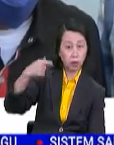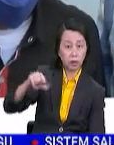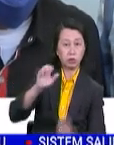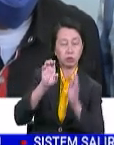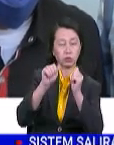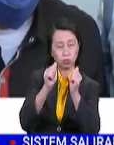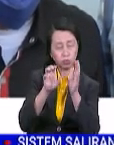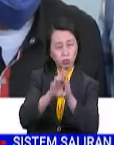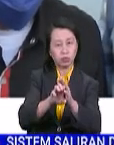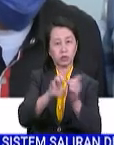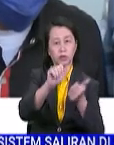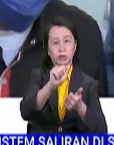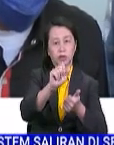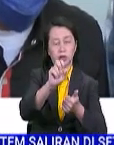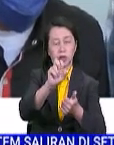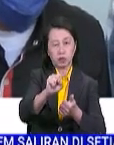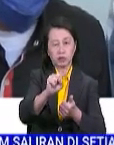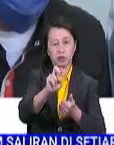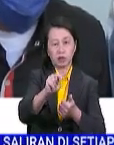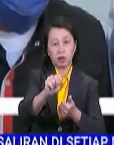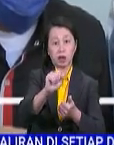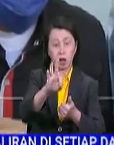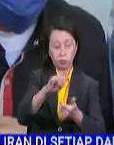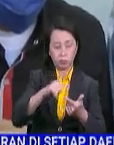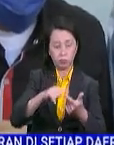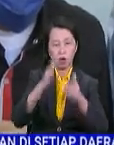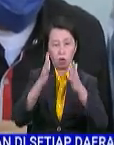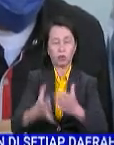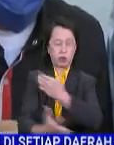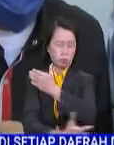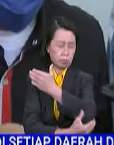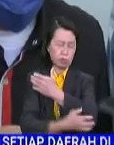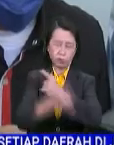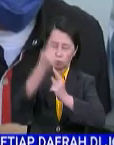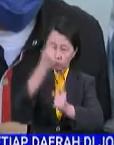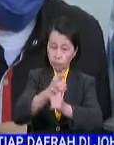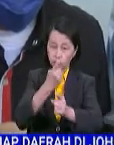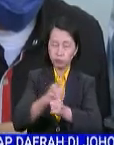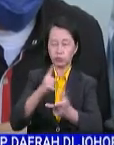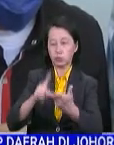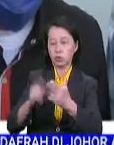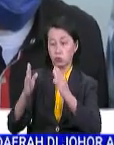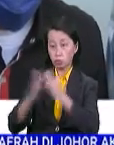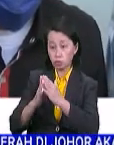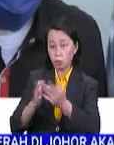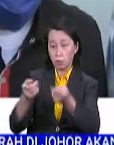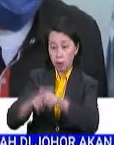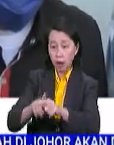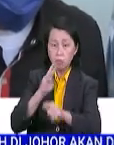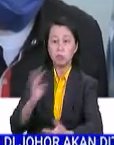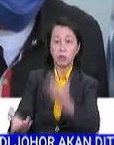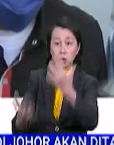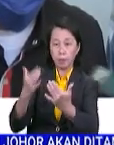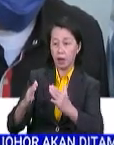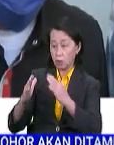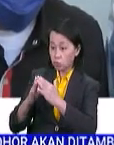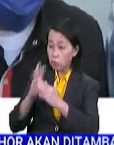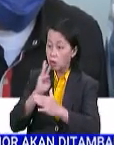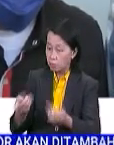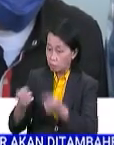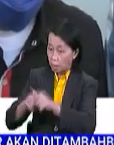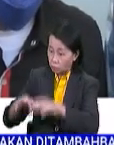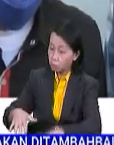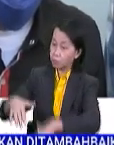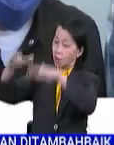asnaf, miskin dan sebagainya. Kalau mereka rumah ditimpa musibah macam kebakaran,